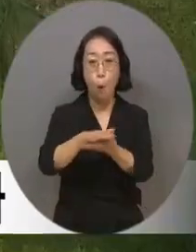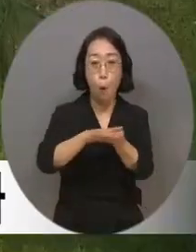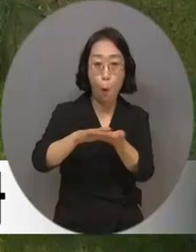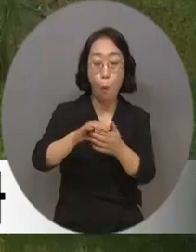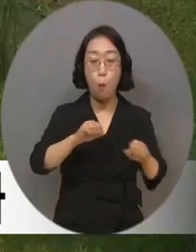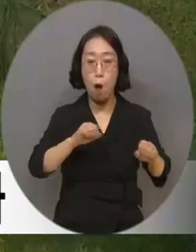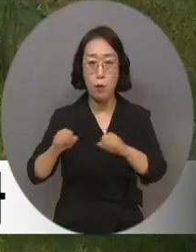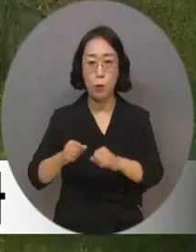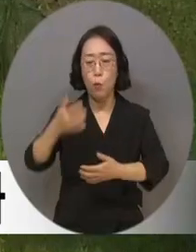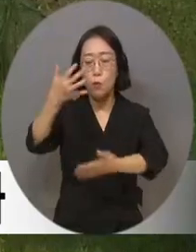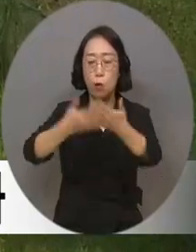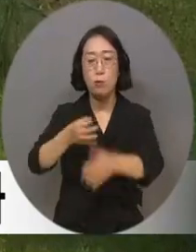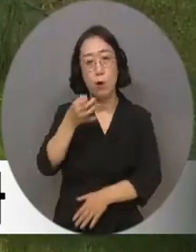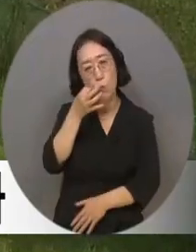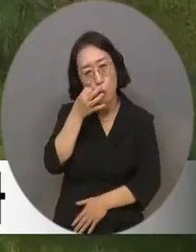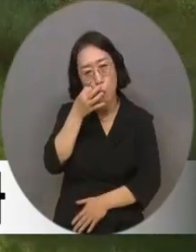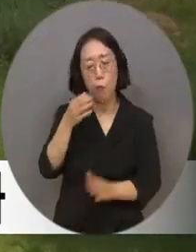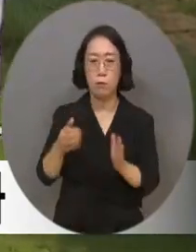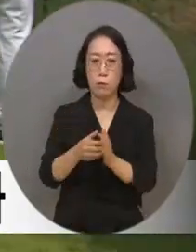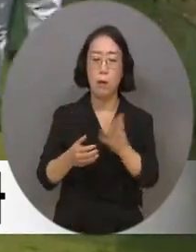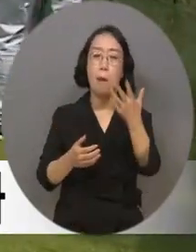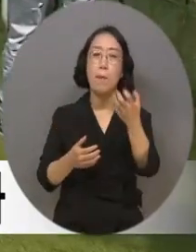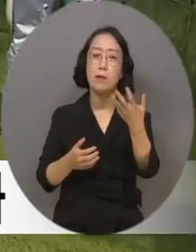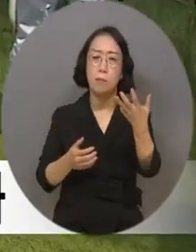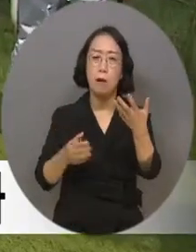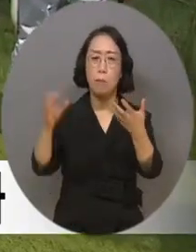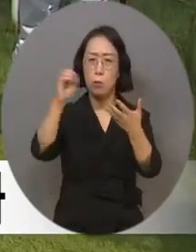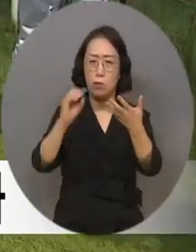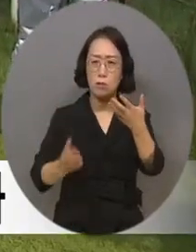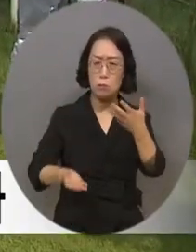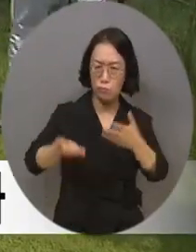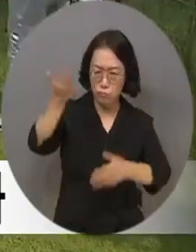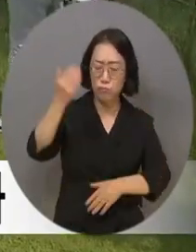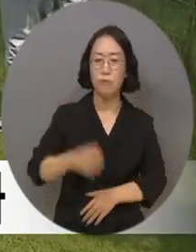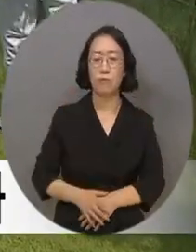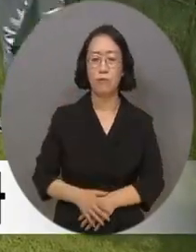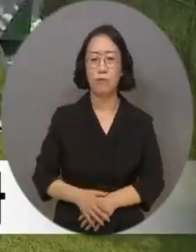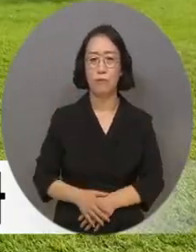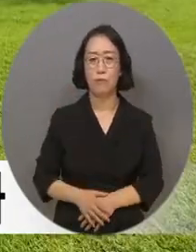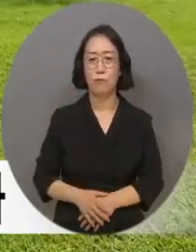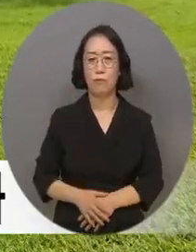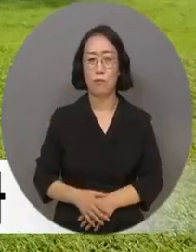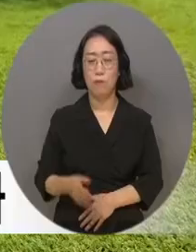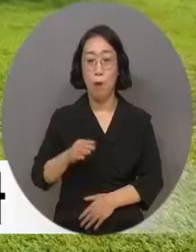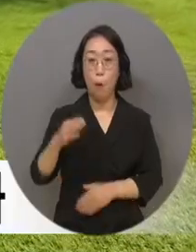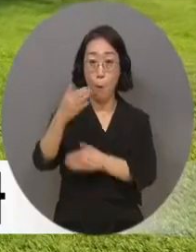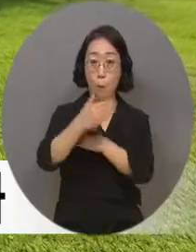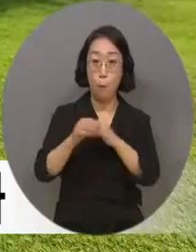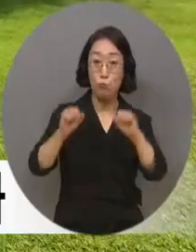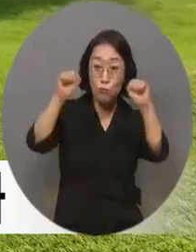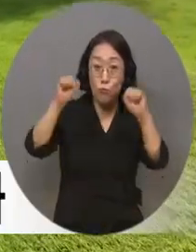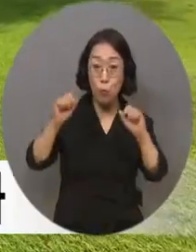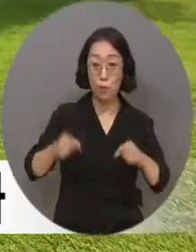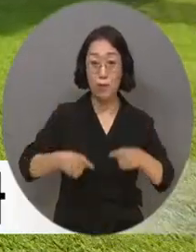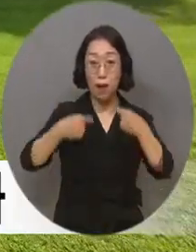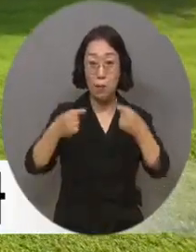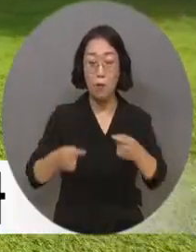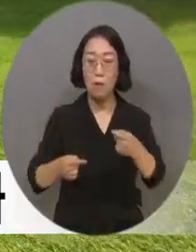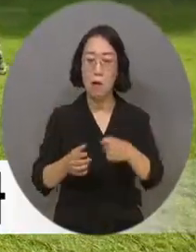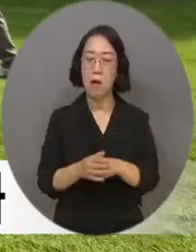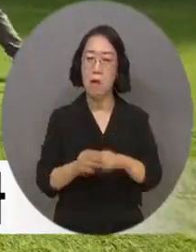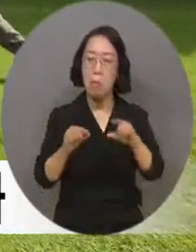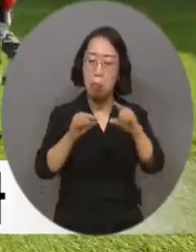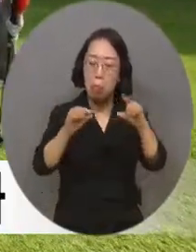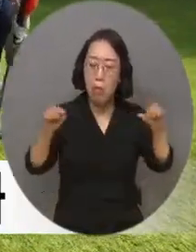있어서도 동영상 시청의 88.3%로 가장 높은 비중을 차지한 반면 스포츠 활동은